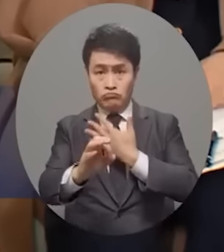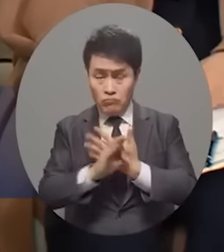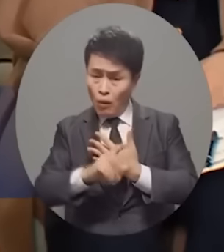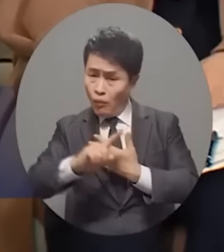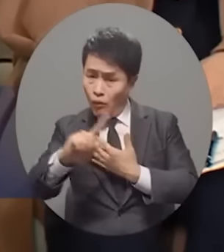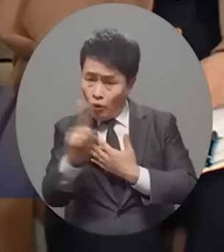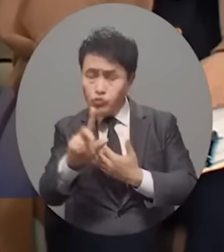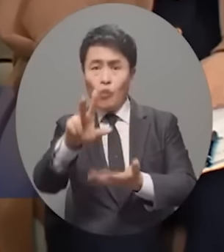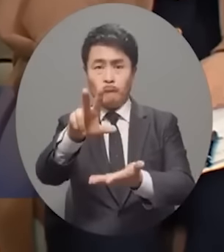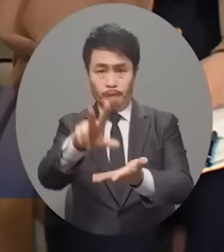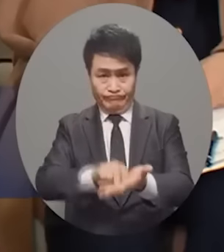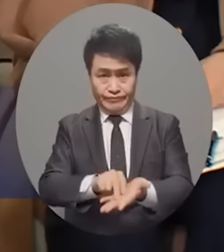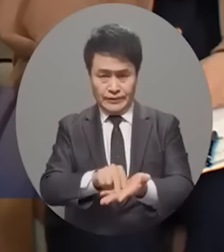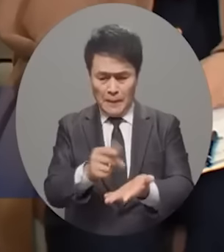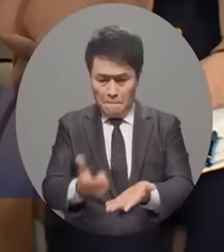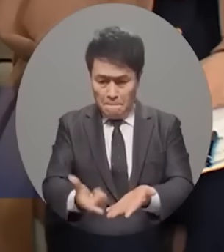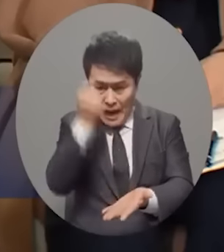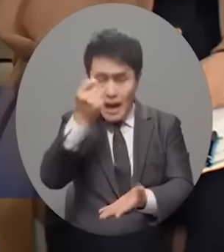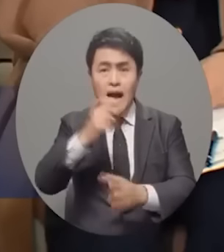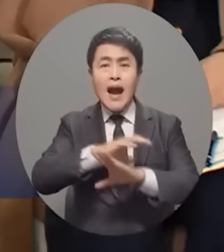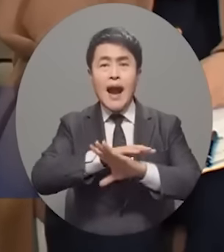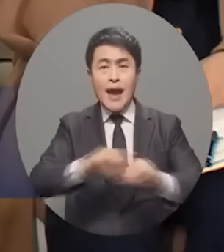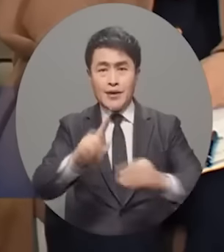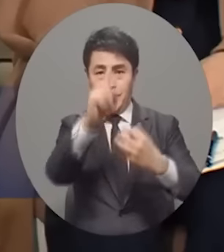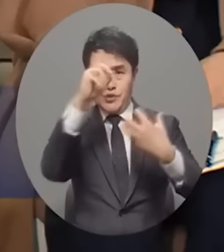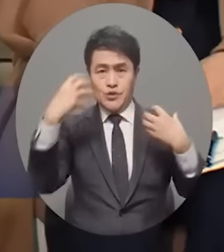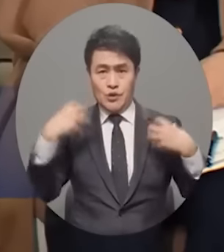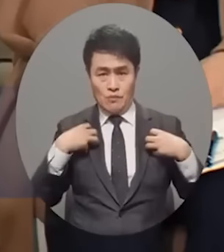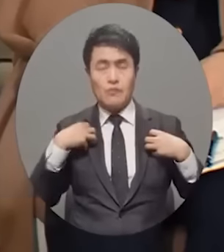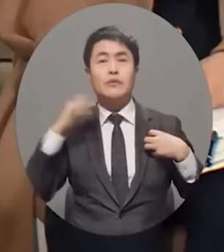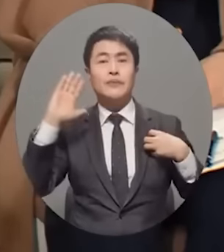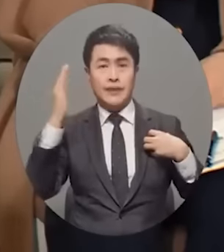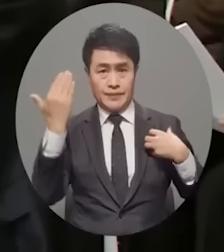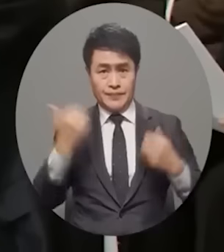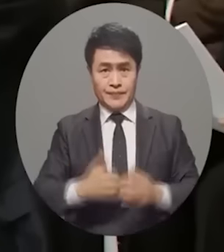어떤 문제라도 즉각 해결하는 정부가 돼야 합니다.